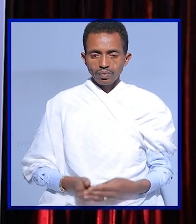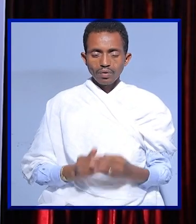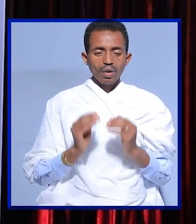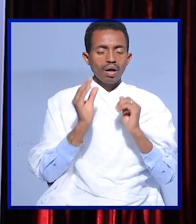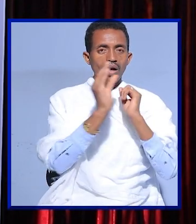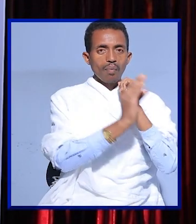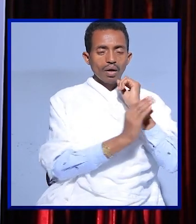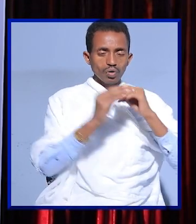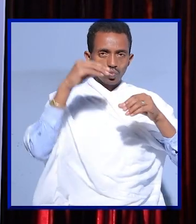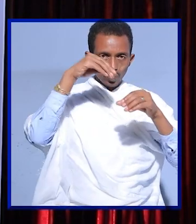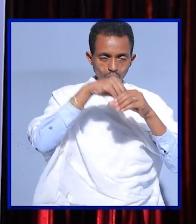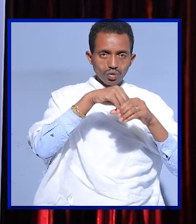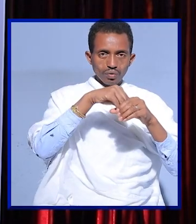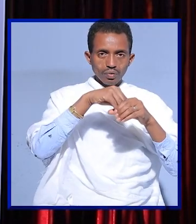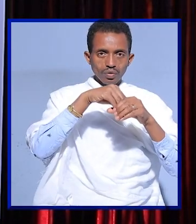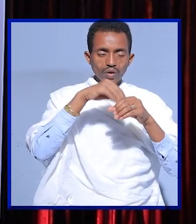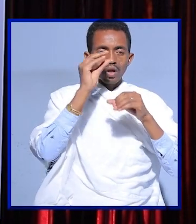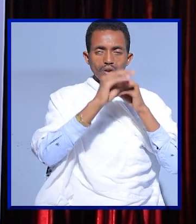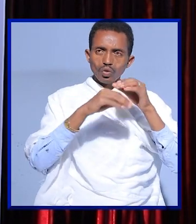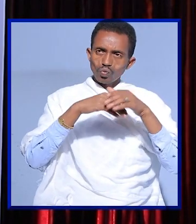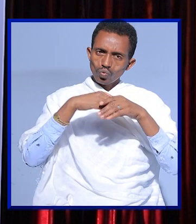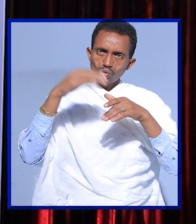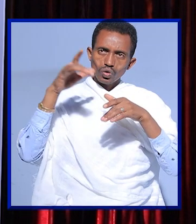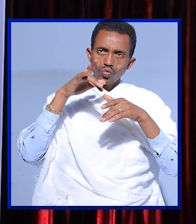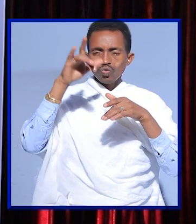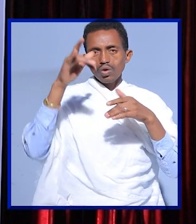በሀገር ውስጥም ከሀገር ውጭም ያላችሁ